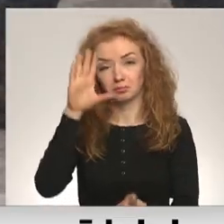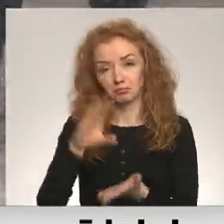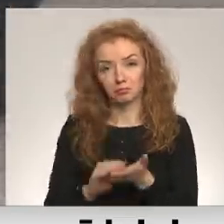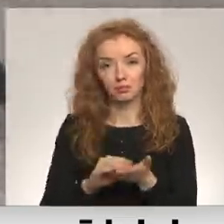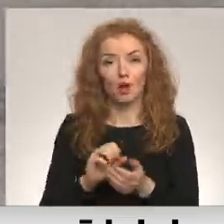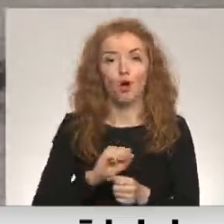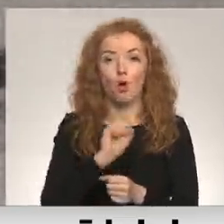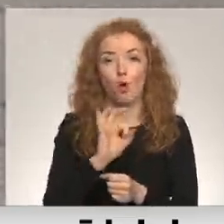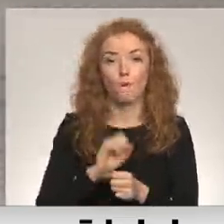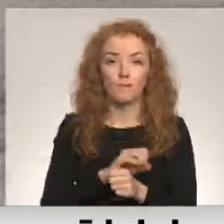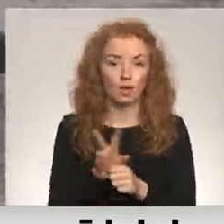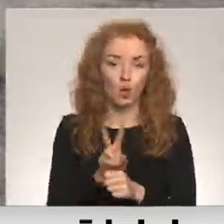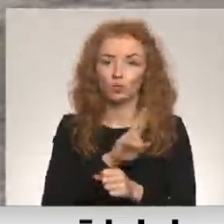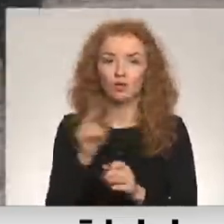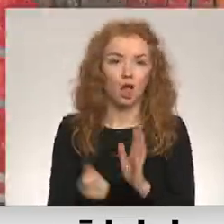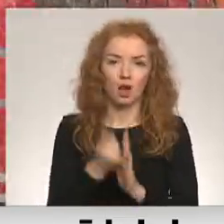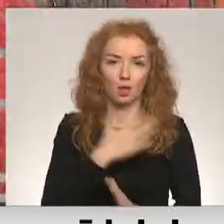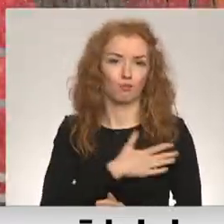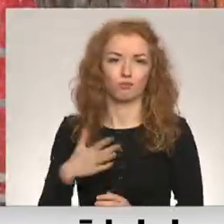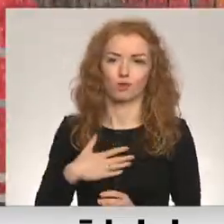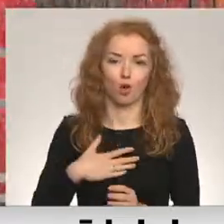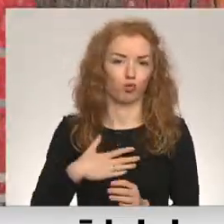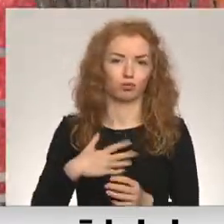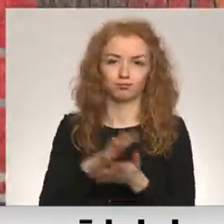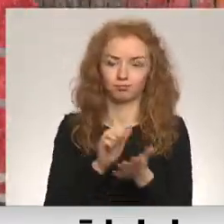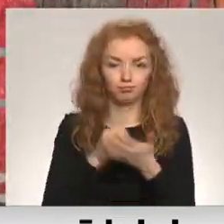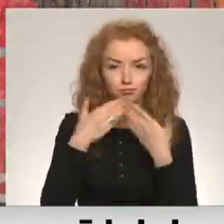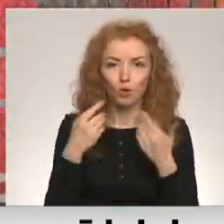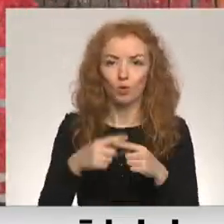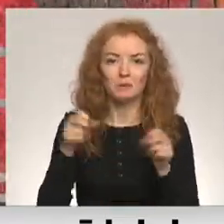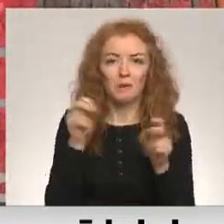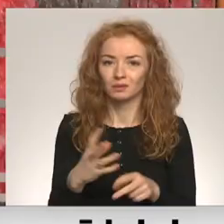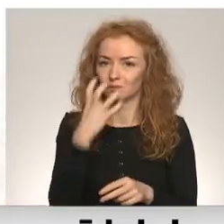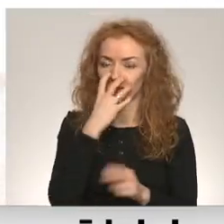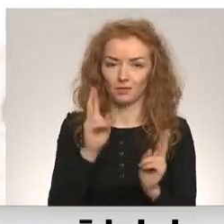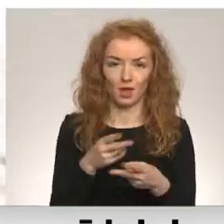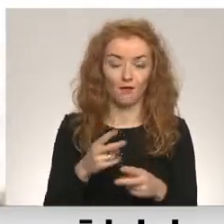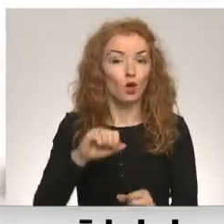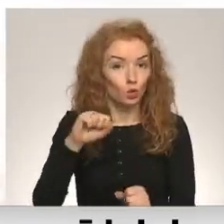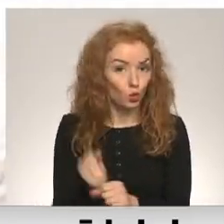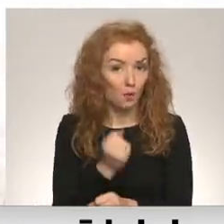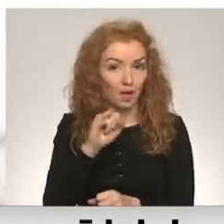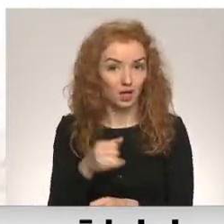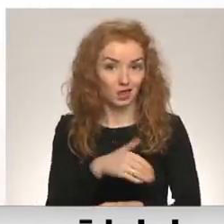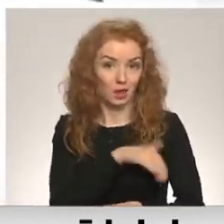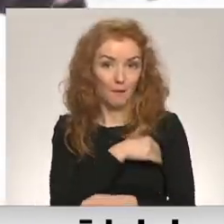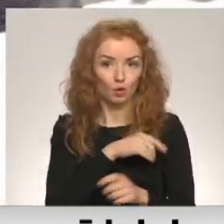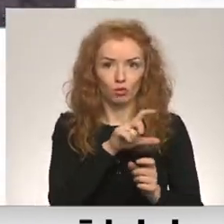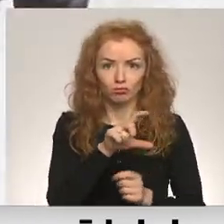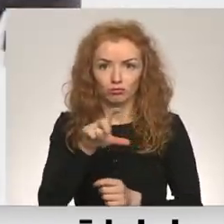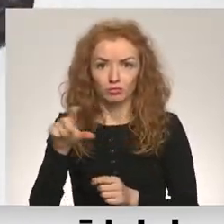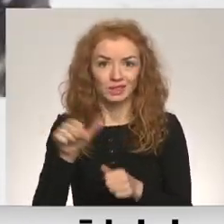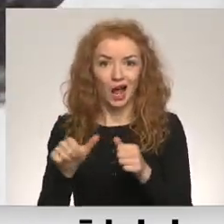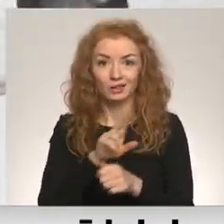omikrons neizraisa plašus plaušu bojājumus un nav nepieciešams papildu skābeklis. Taču, ja temperatūru nevar mazināt ar